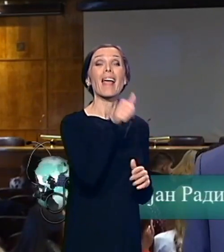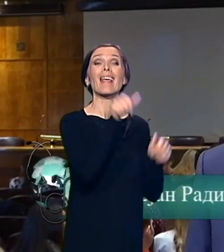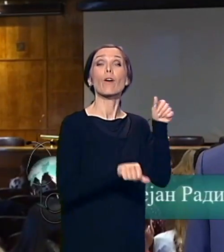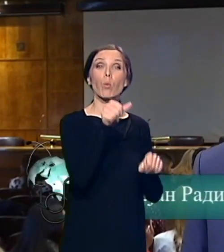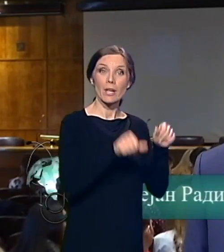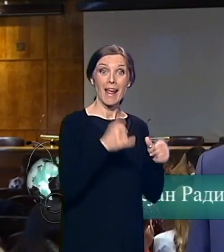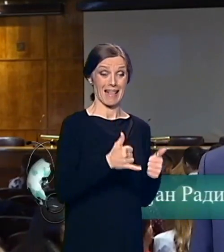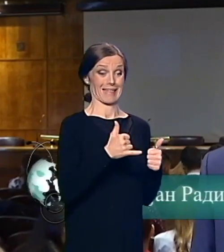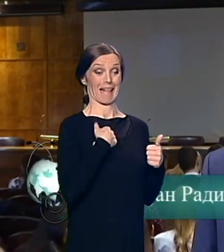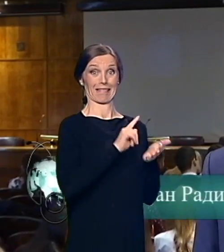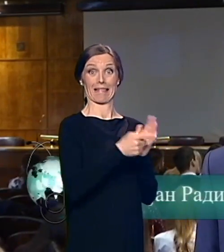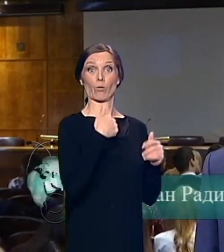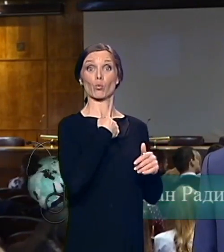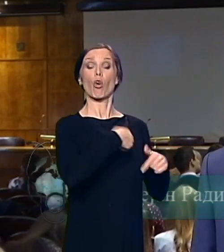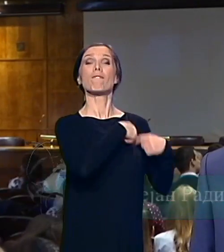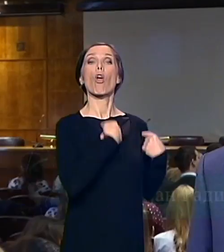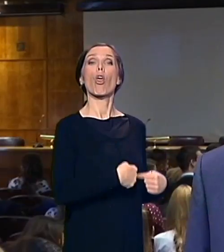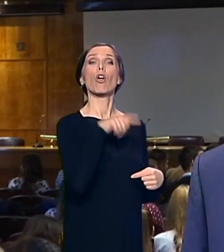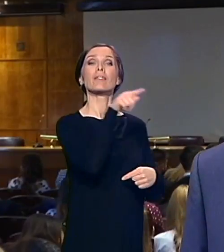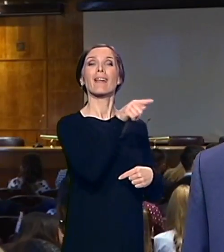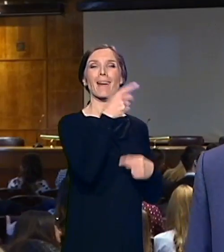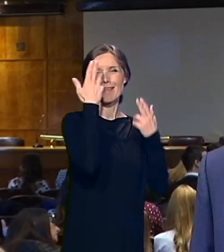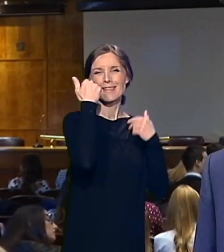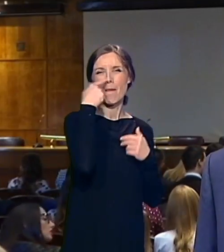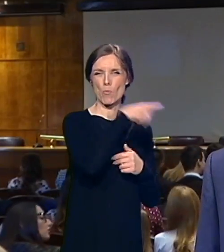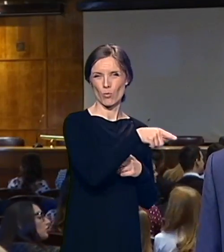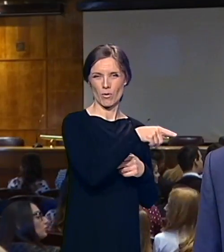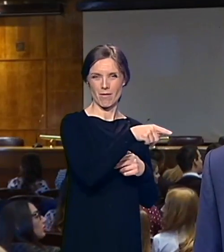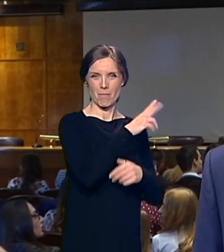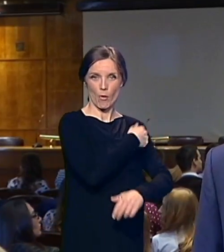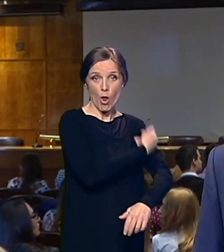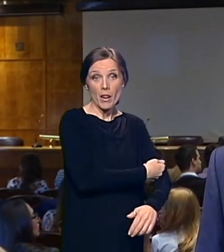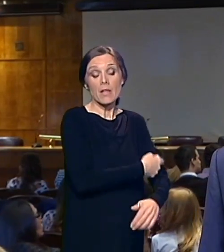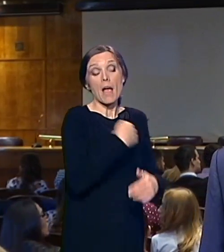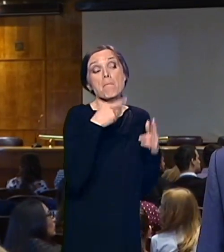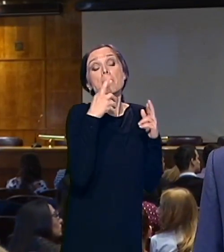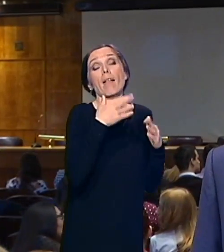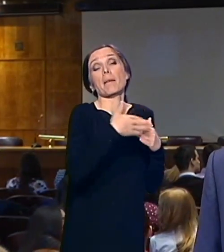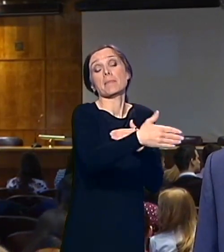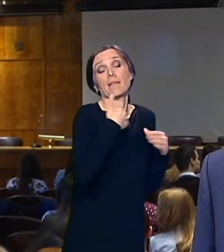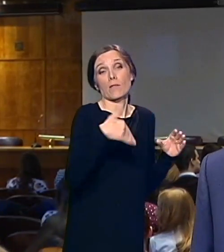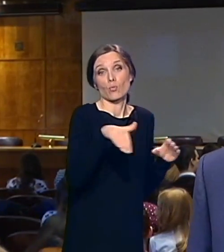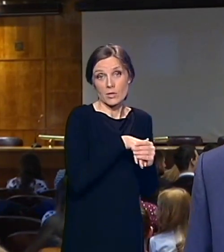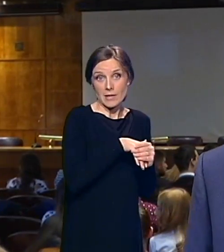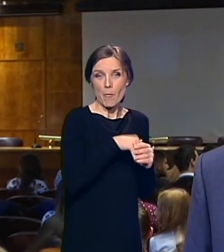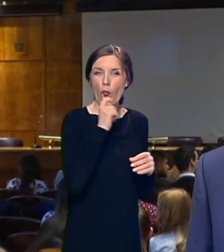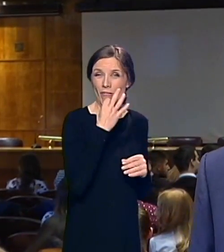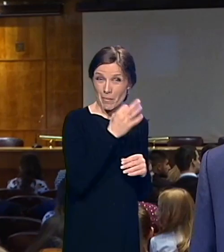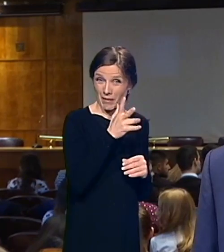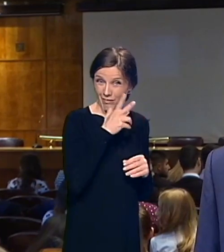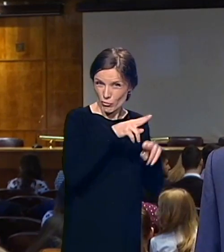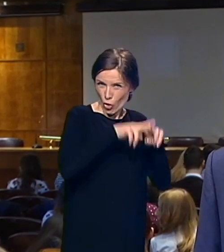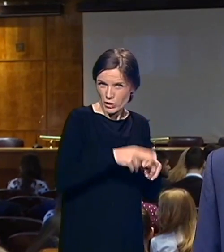bolnici, kliničko-bolničkom centru Zemun i eto sad, eto, nadam se uskoro nekom zaposlenju. I da ostaneš u Srbiji? Da ostanem, ako